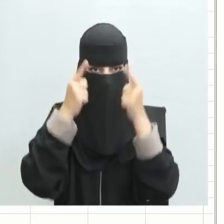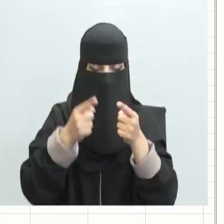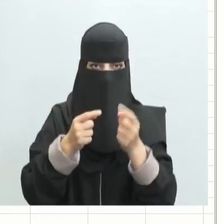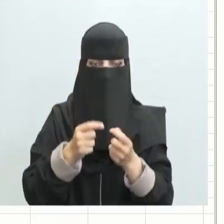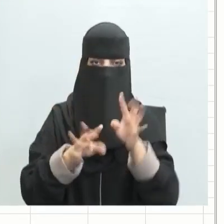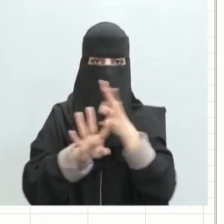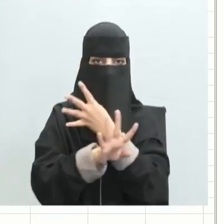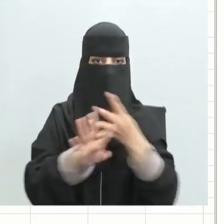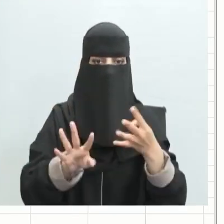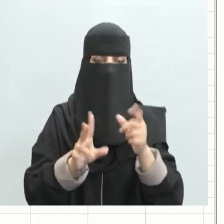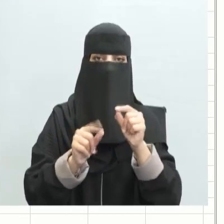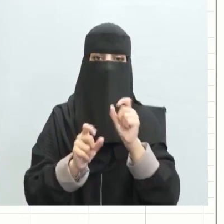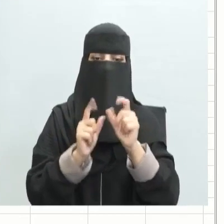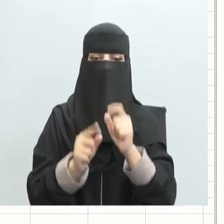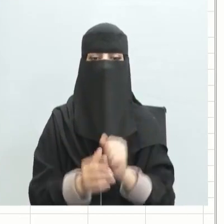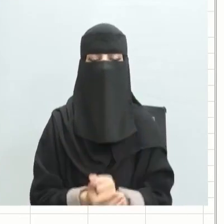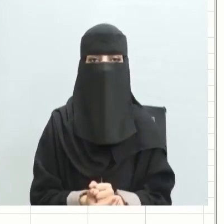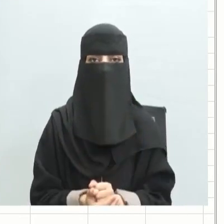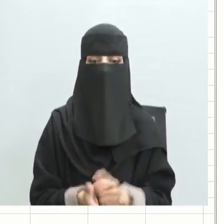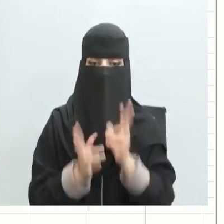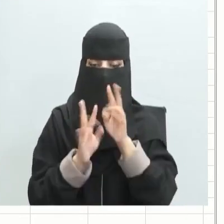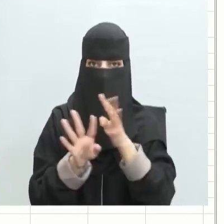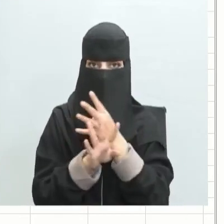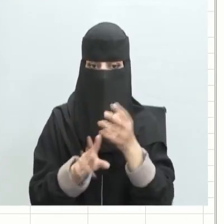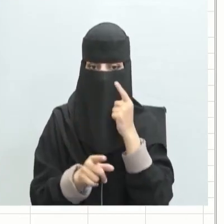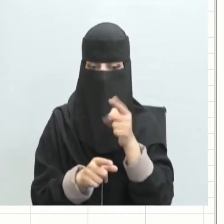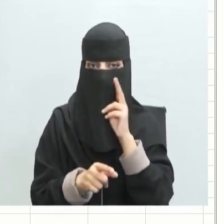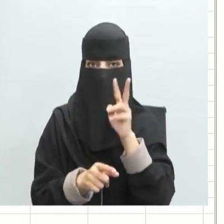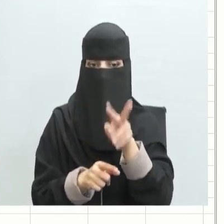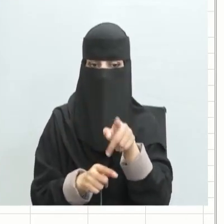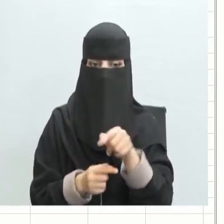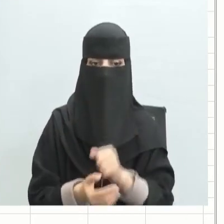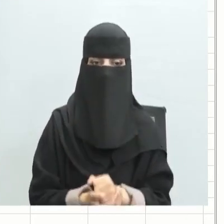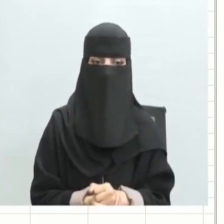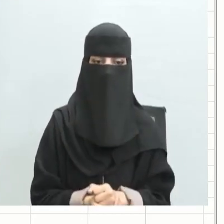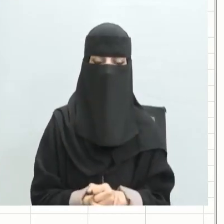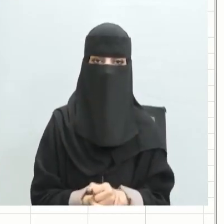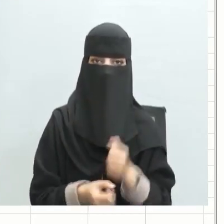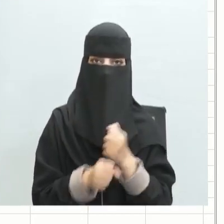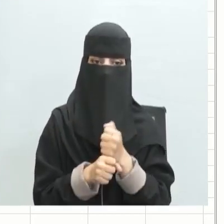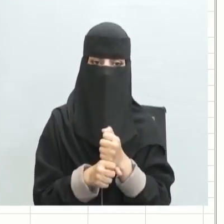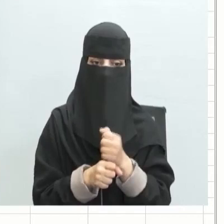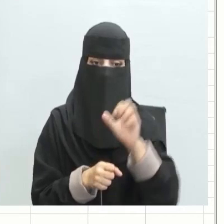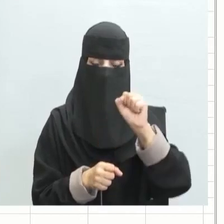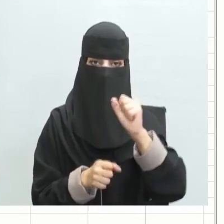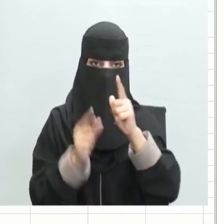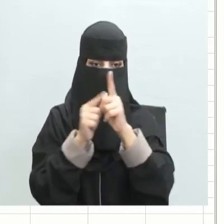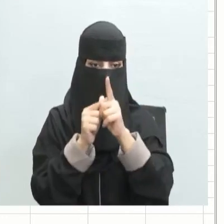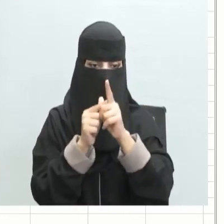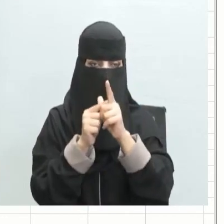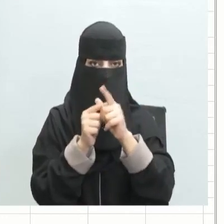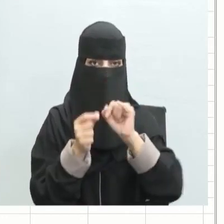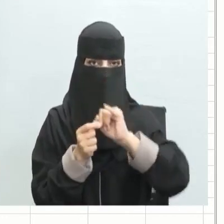الجداول الالكترونيه في بالنسبه لجدول اخواني الكرام واخواتي لو قلنا احنا الاي والبي لهم نفس